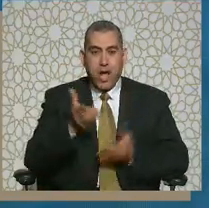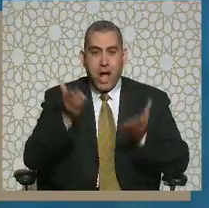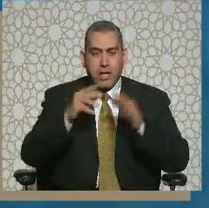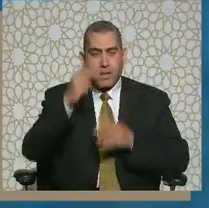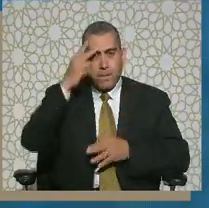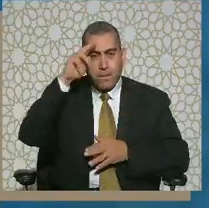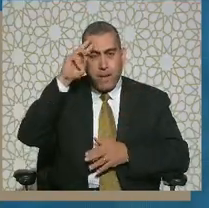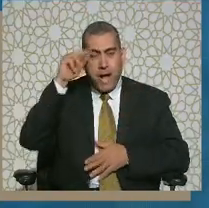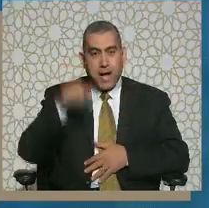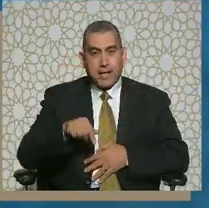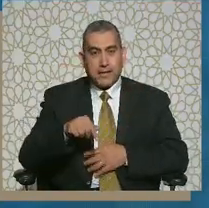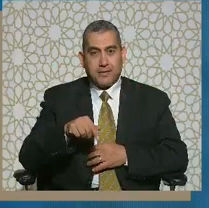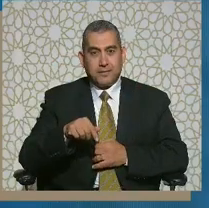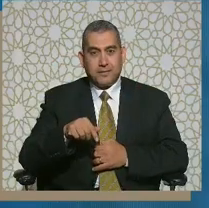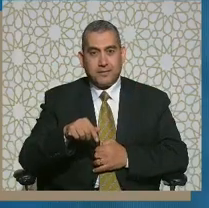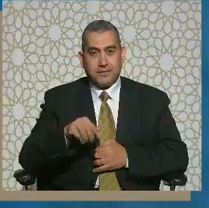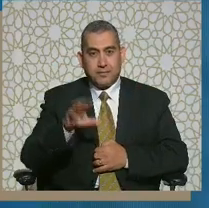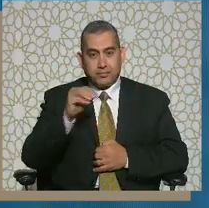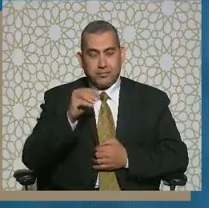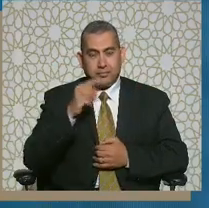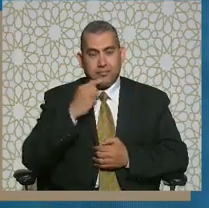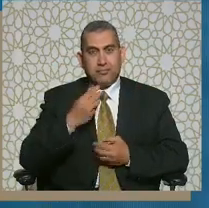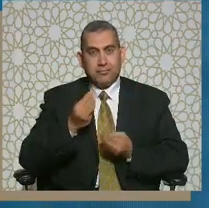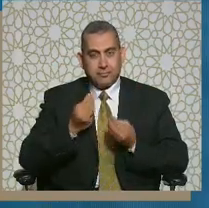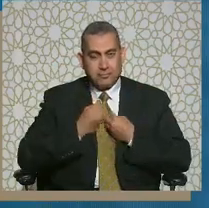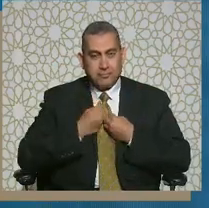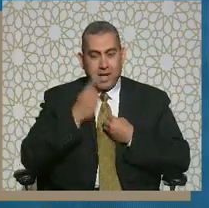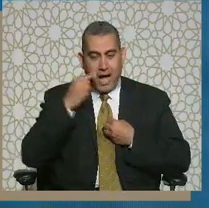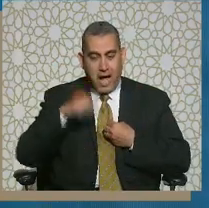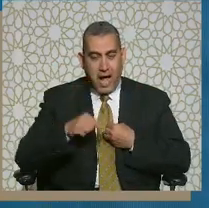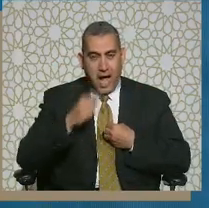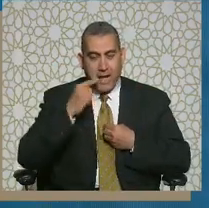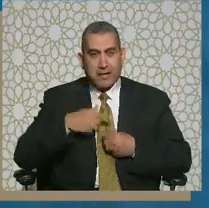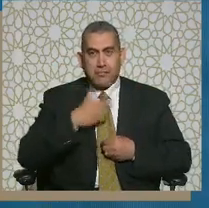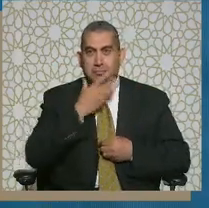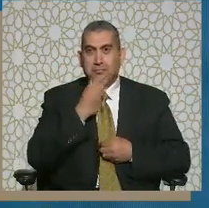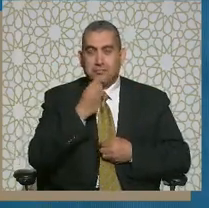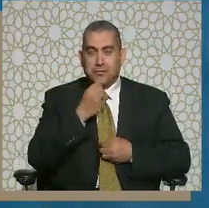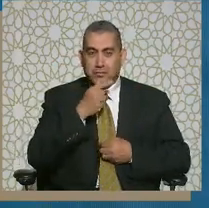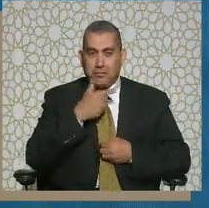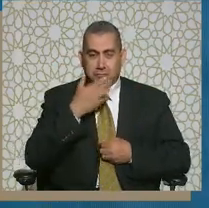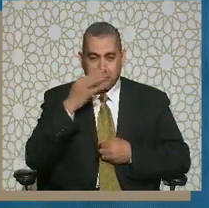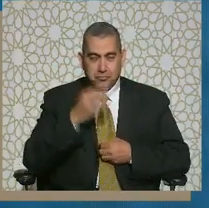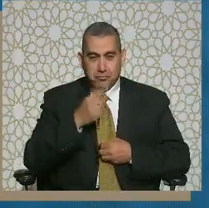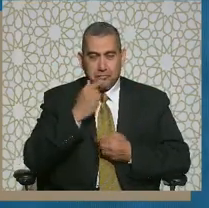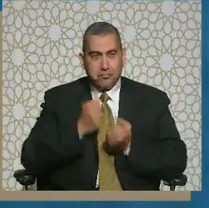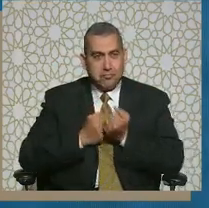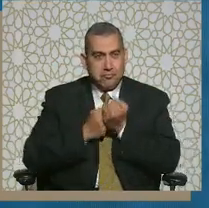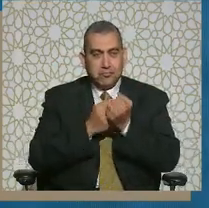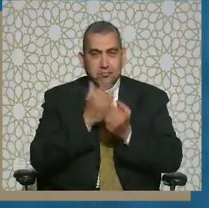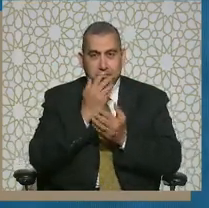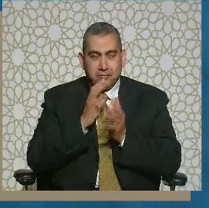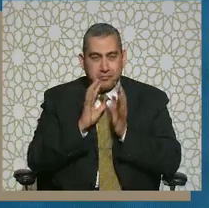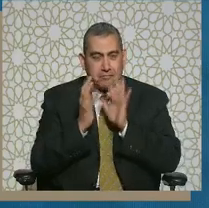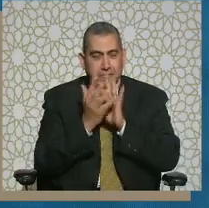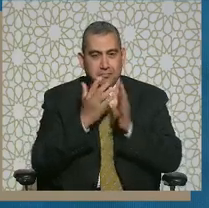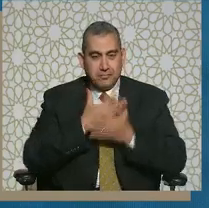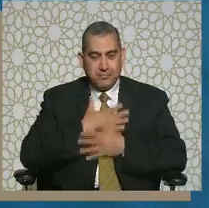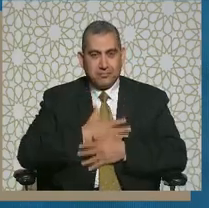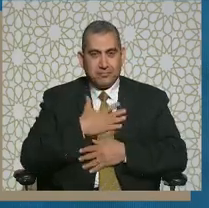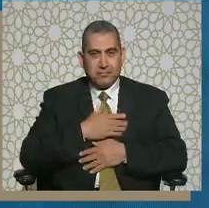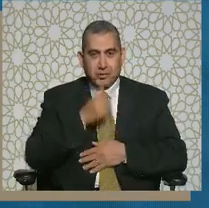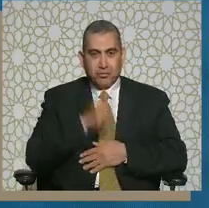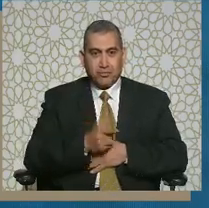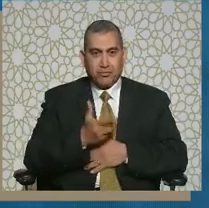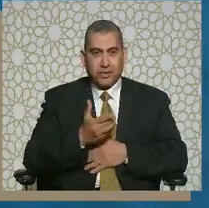المعاني اللي بتدي لحياتنا معنى وطع ونحس فيها بالدفا وجود نفس جنبنا